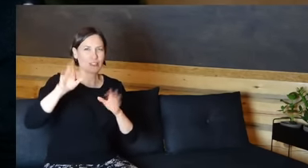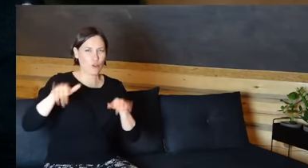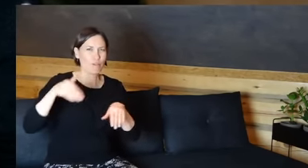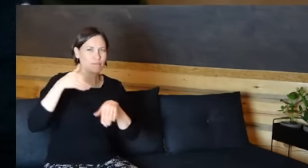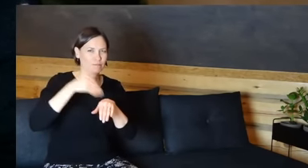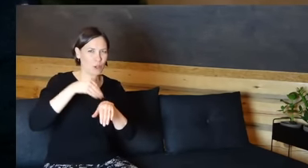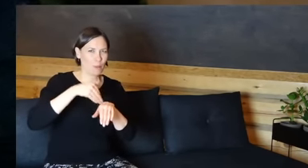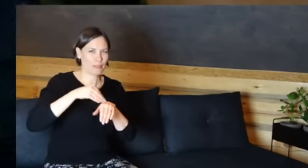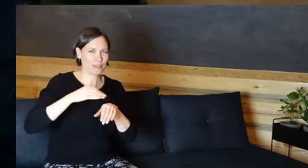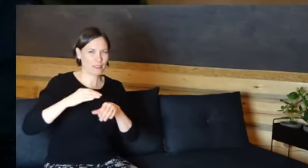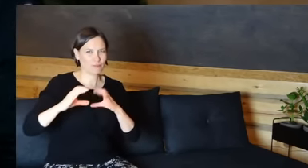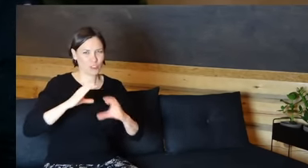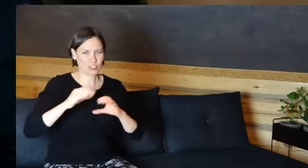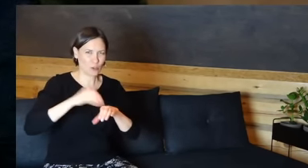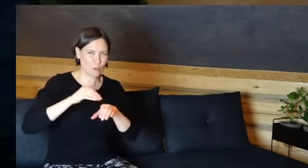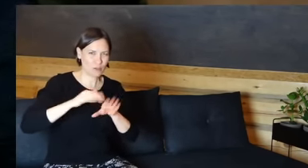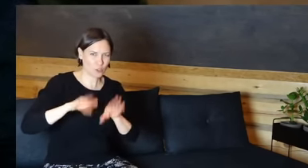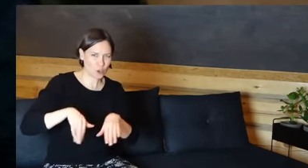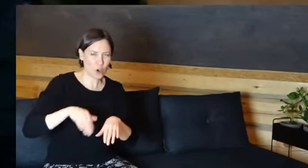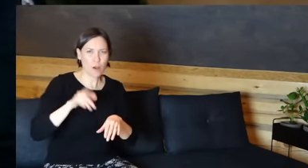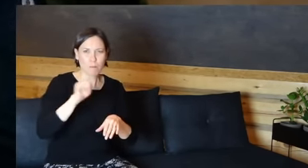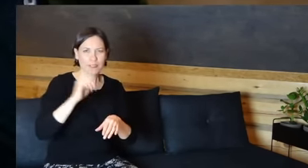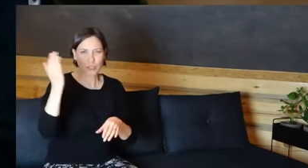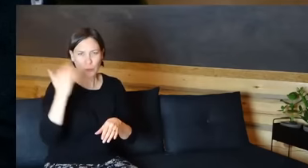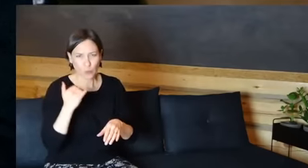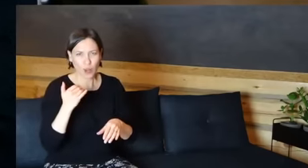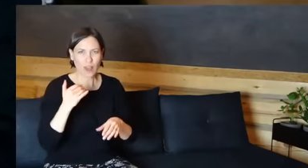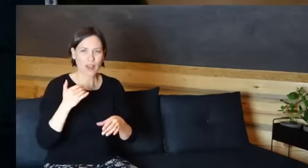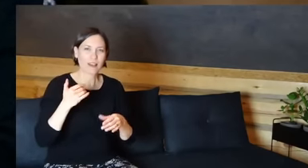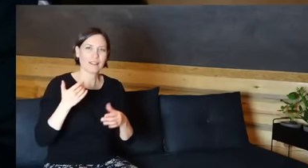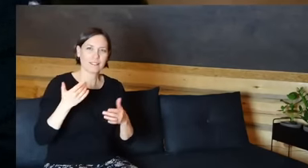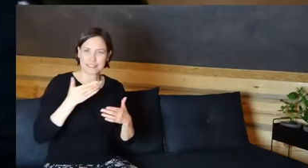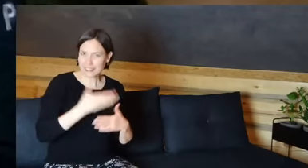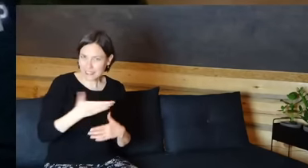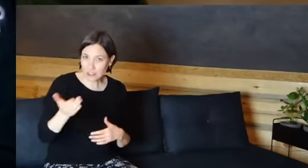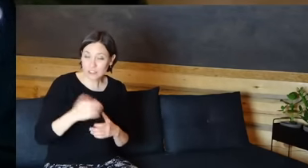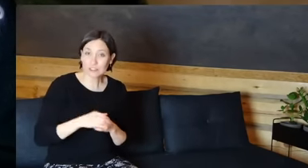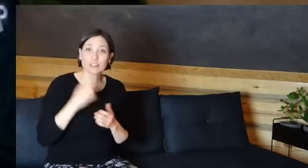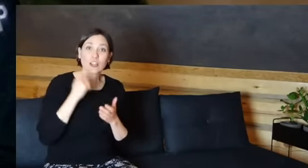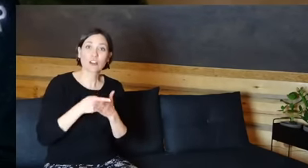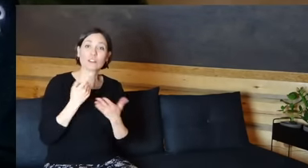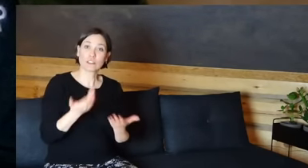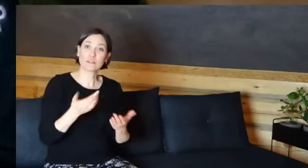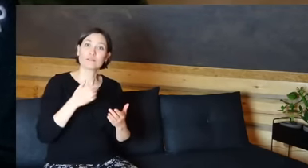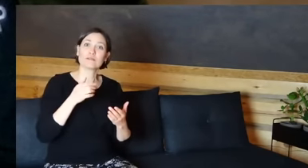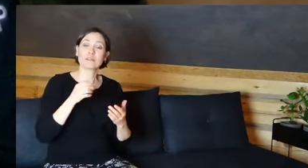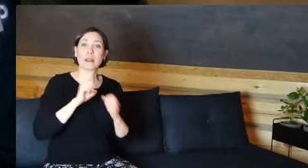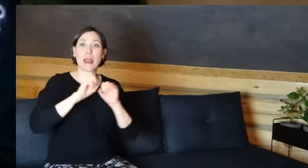päin on ja kuka on. Kiitos siitä. Eli pidetään tämä lähetys